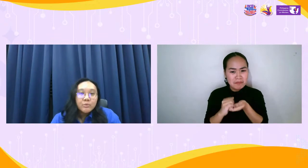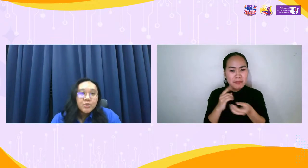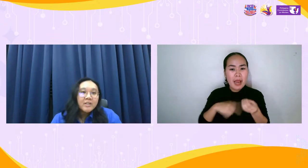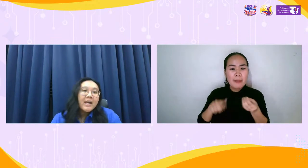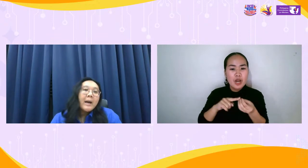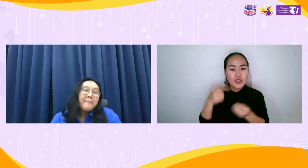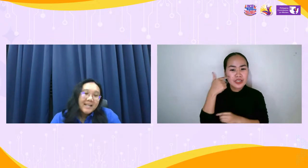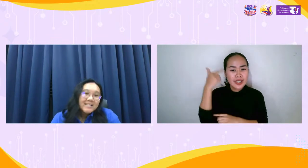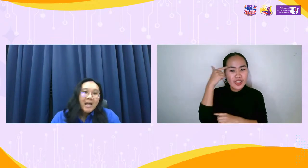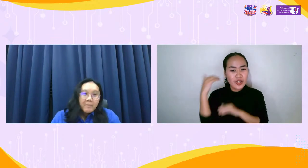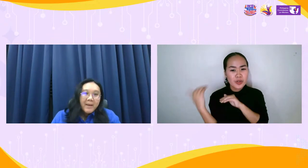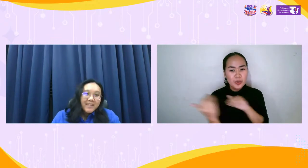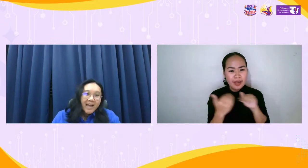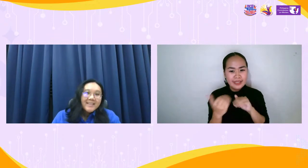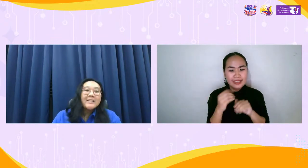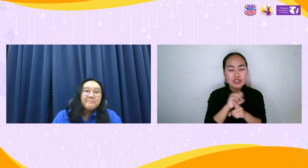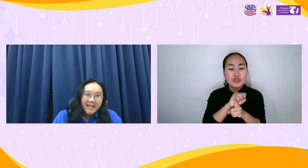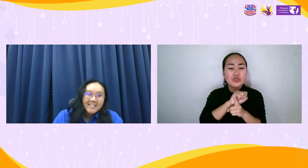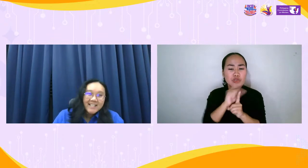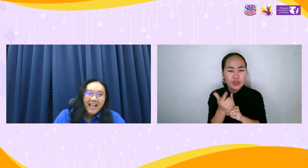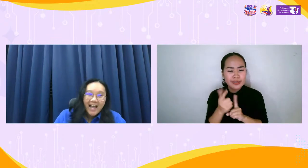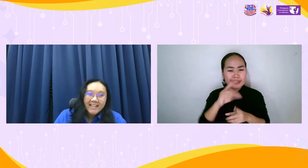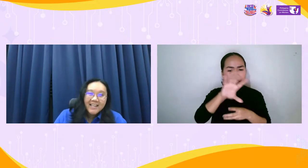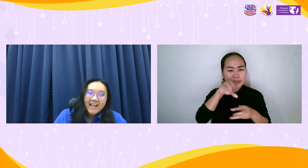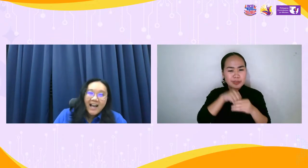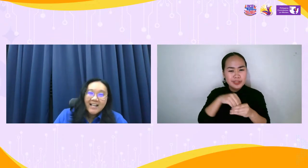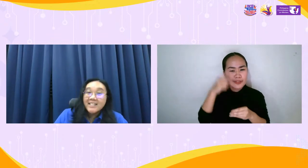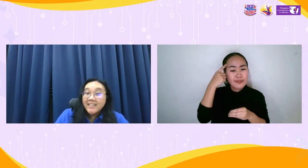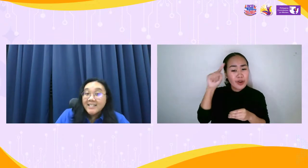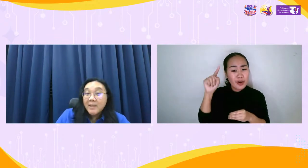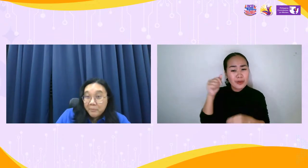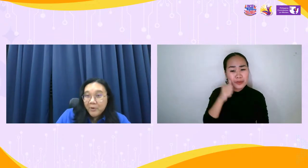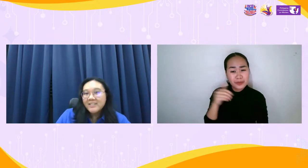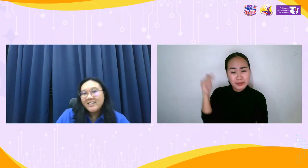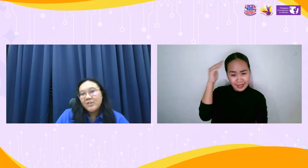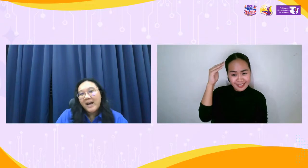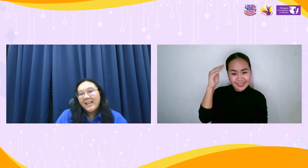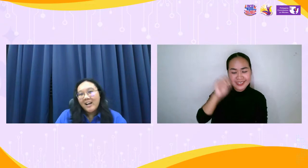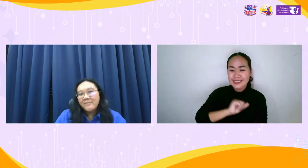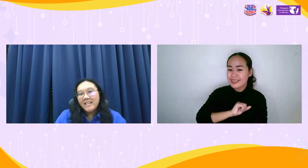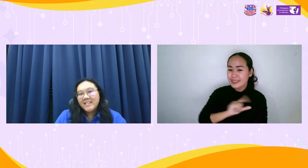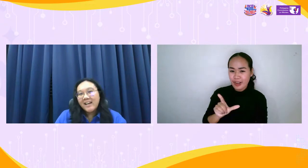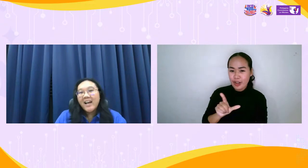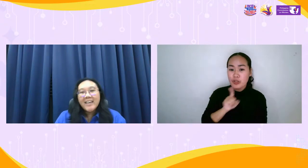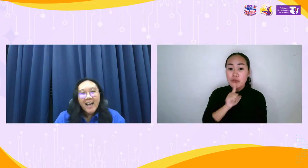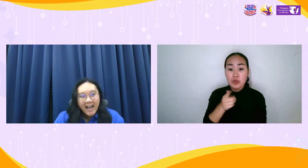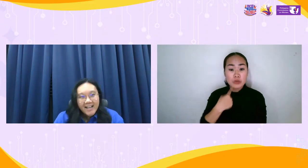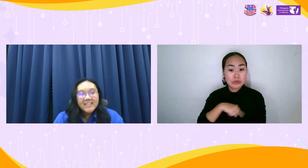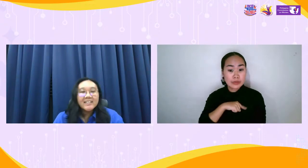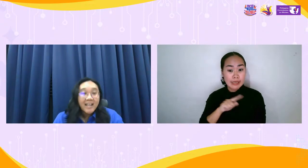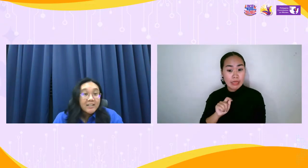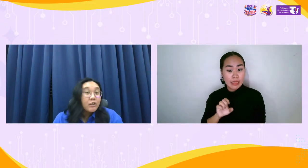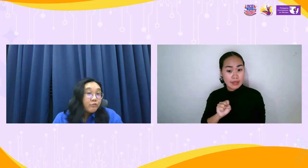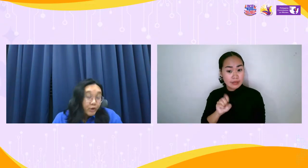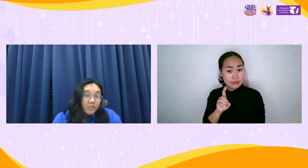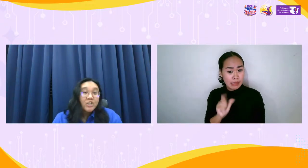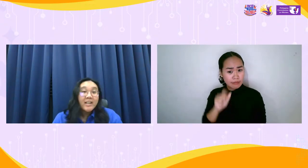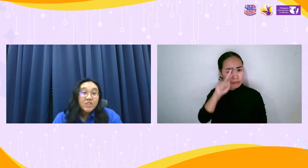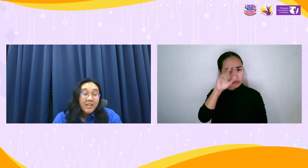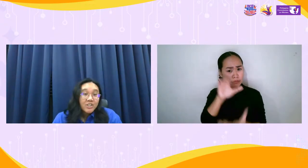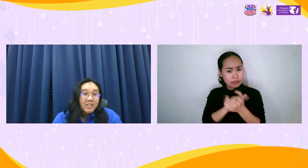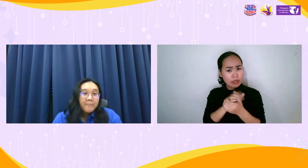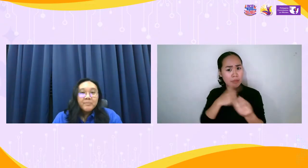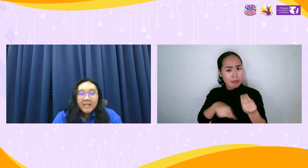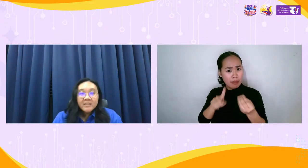social inclusion para sa kababaihan at para sa lahat. Sa TESDA po, naniniwala kami sa kakayahan ng Technical